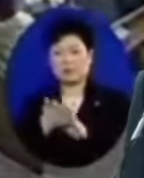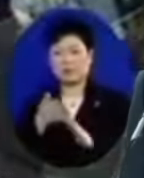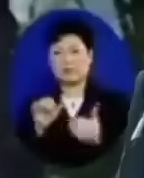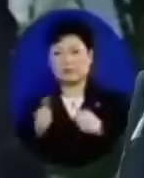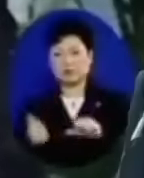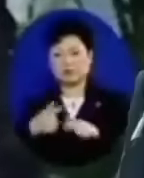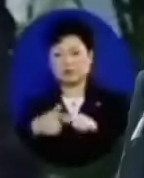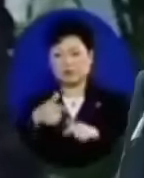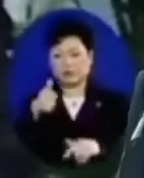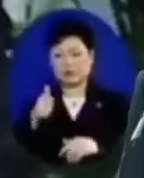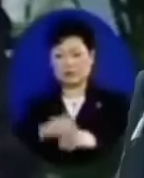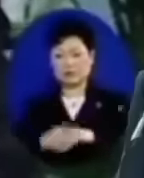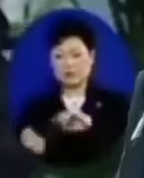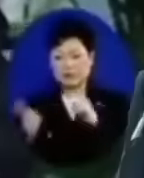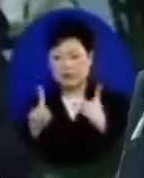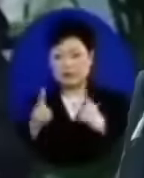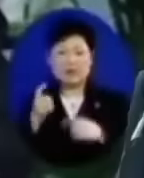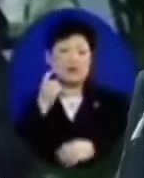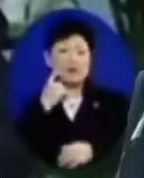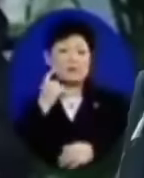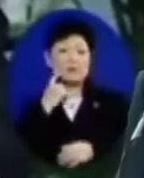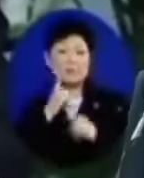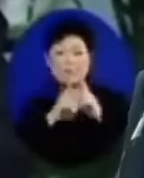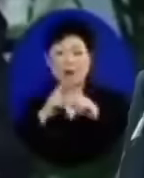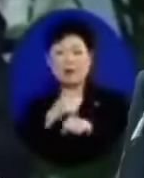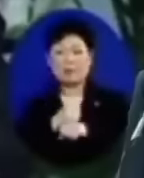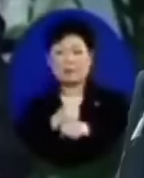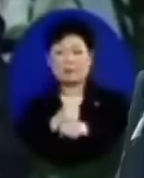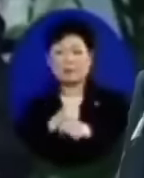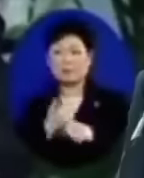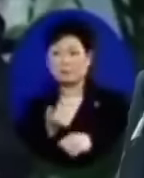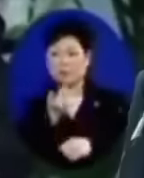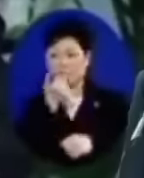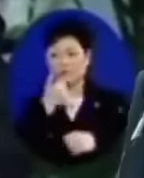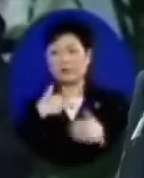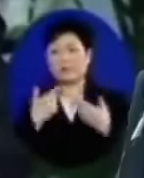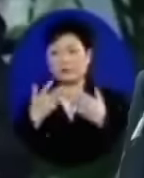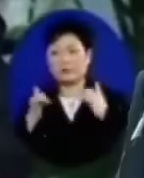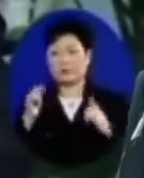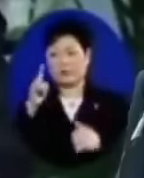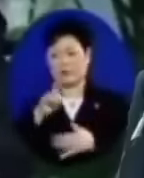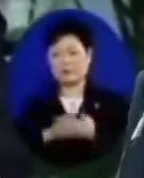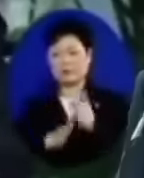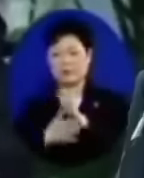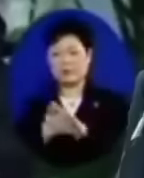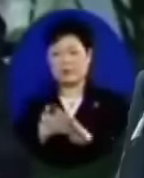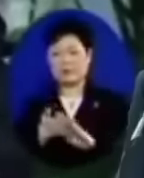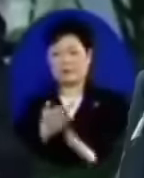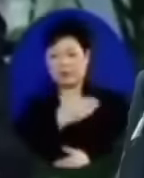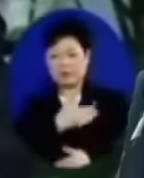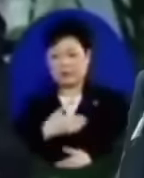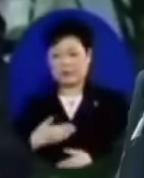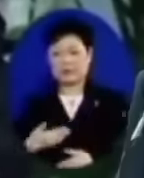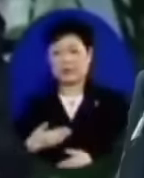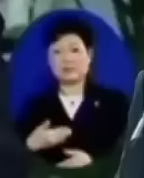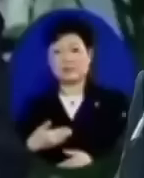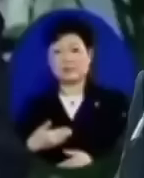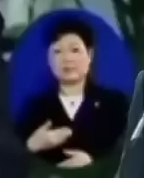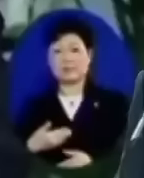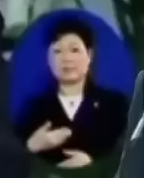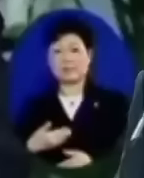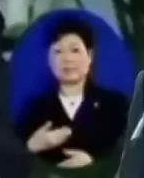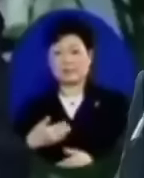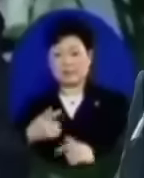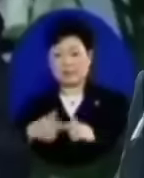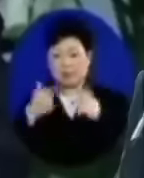죽은 예수를 살았다고 거짓말을 하면서 목숨을 바칠 사람이 누가 있겠습니까? 제자들은 예수님이 살아난 것을